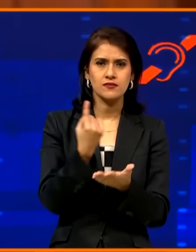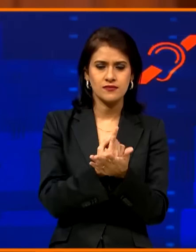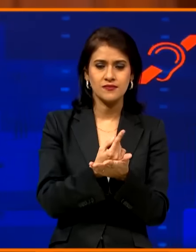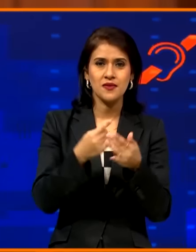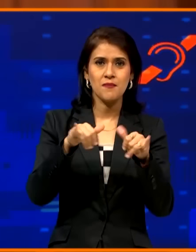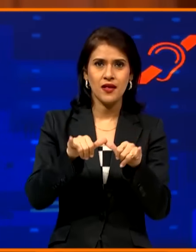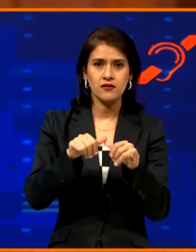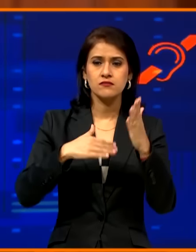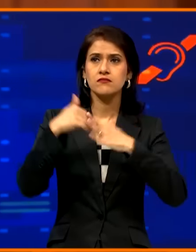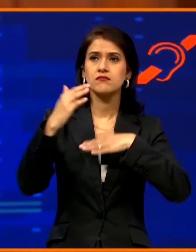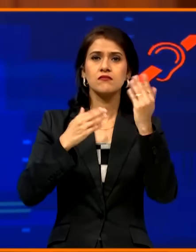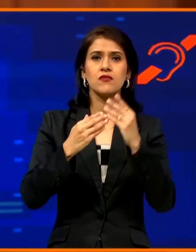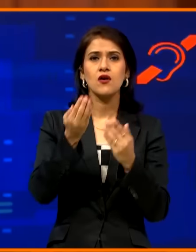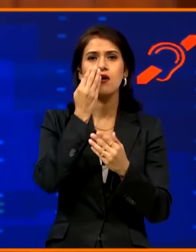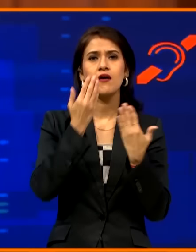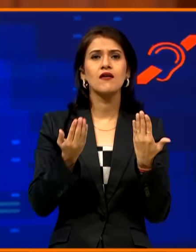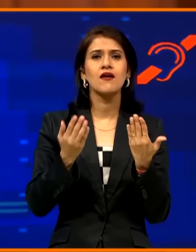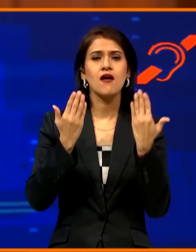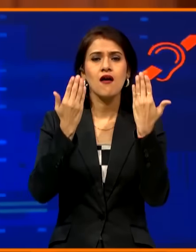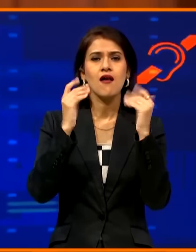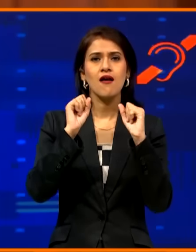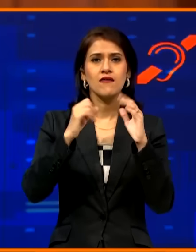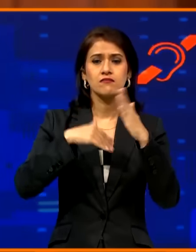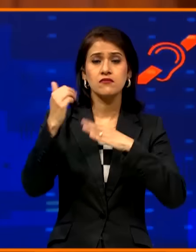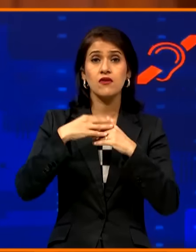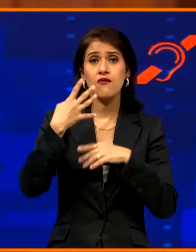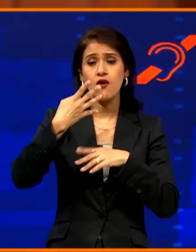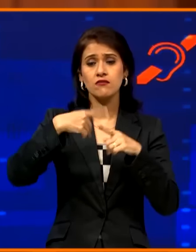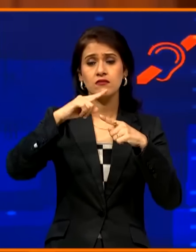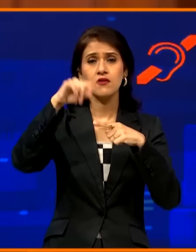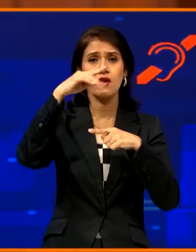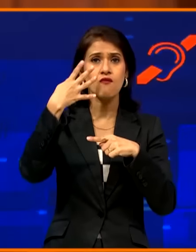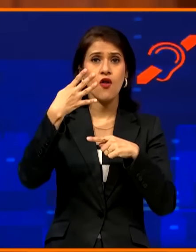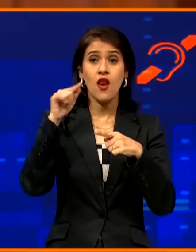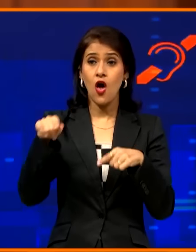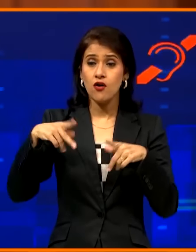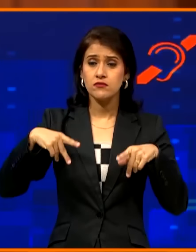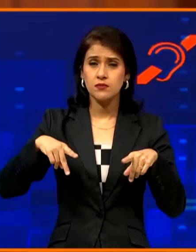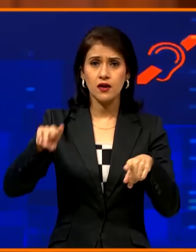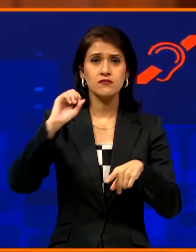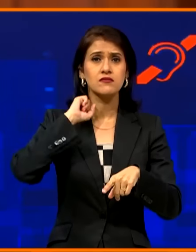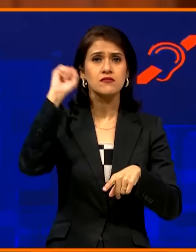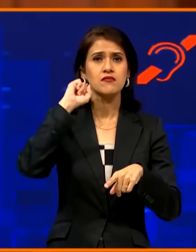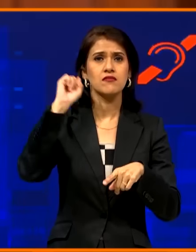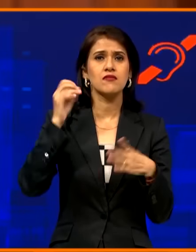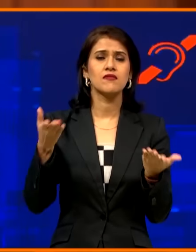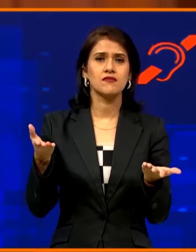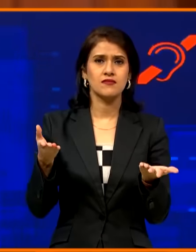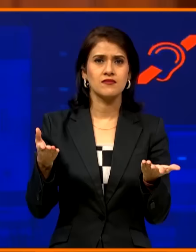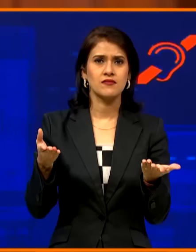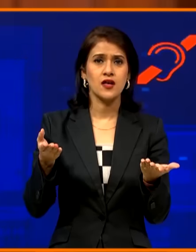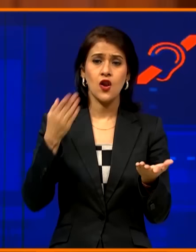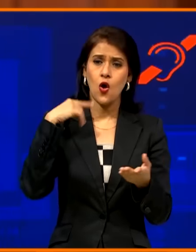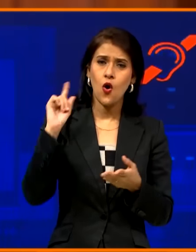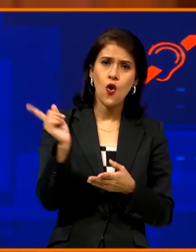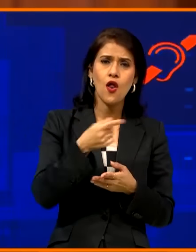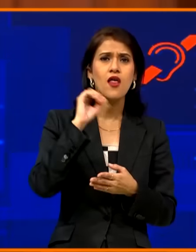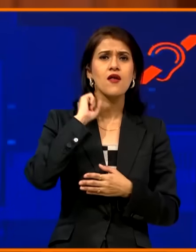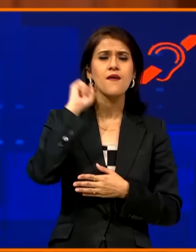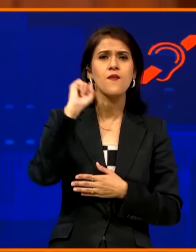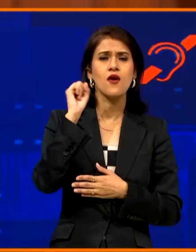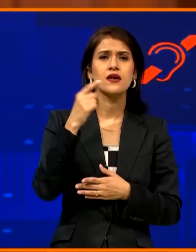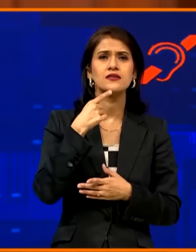पर चा मस्जिद बना ली और उसको लेकर के लोग सड़कों पर हैं और प्रोटेस्ट कर रहे हैं लोग लोग कह